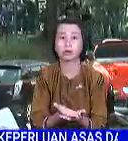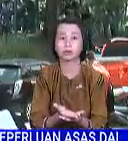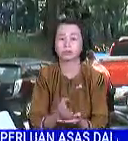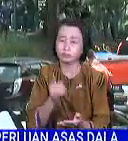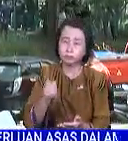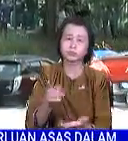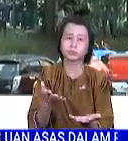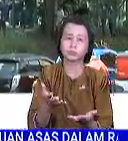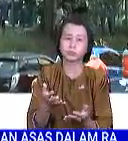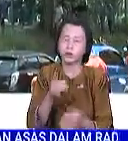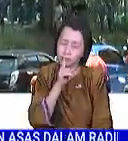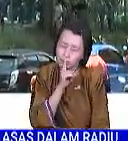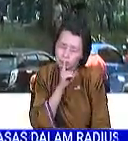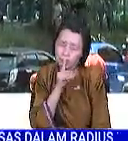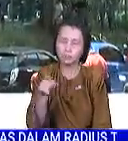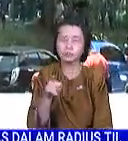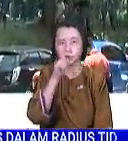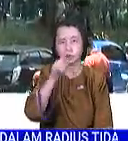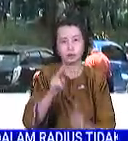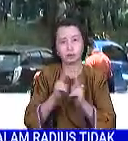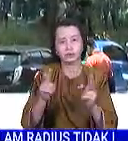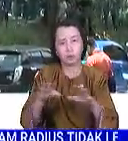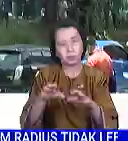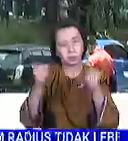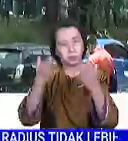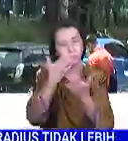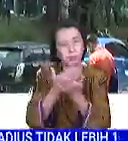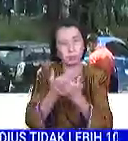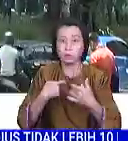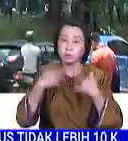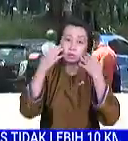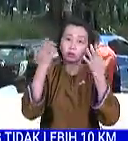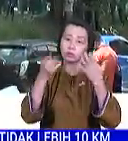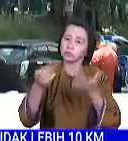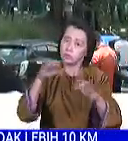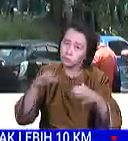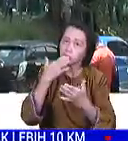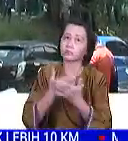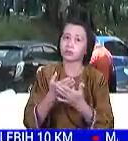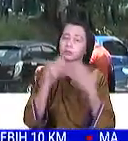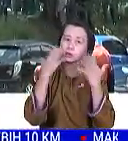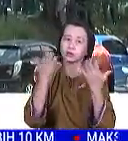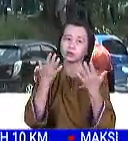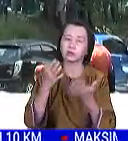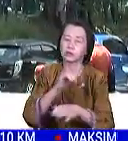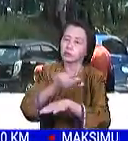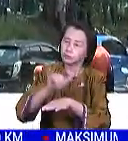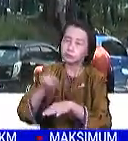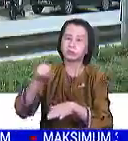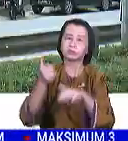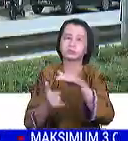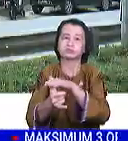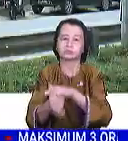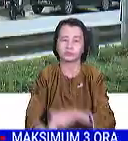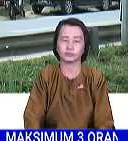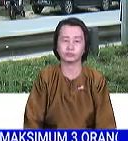Dan dia sangat, dalam diam-diam dia sangat, memang dia sangat buat banyak benda yang baik. Kita tak tahu. So, syurga tempat Sarah.